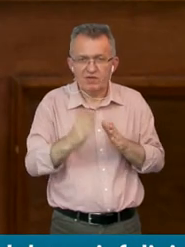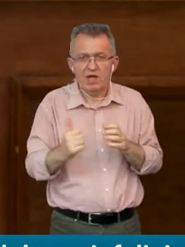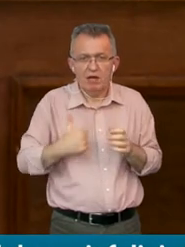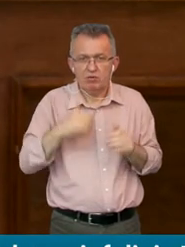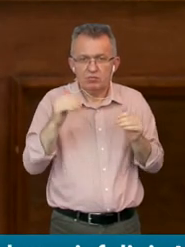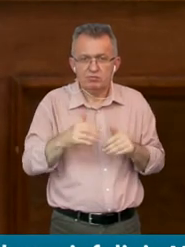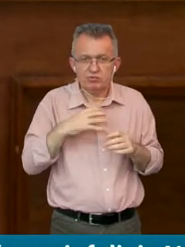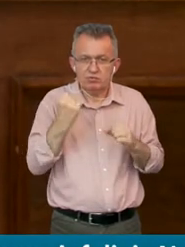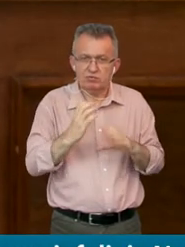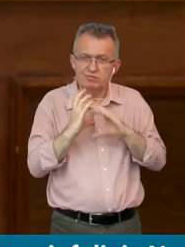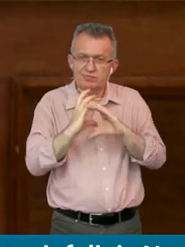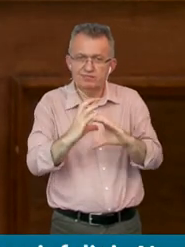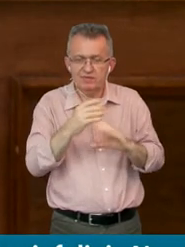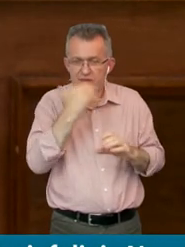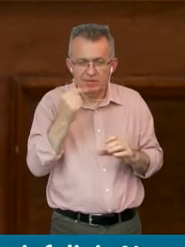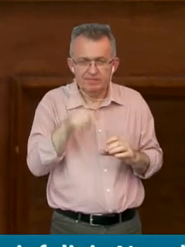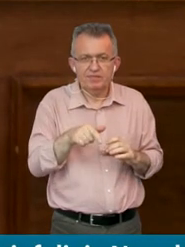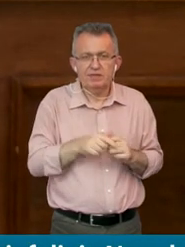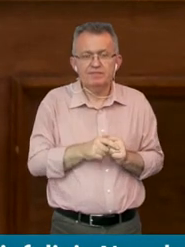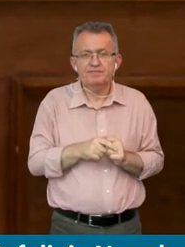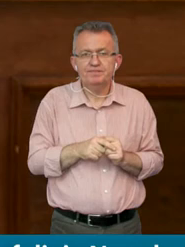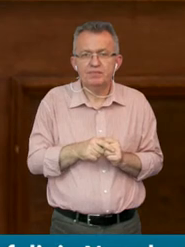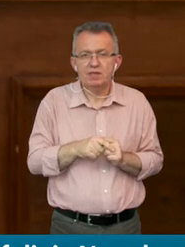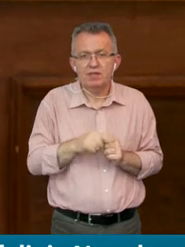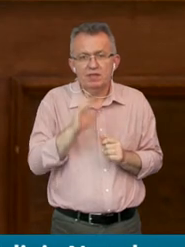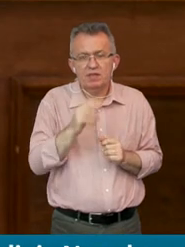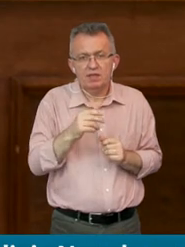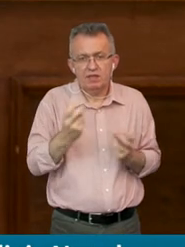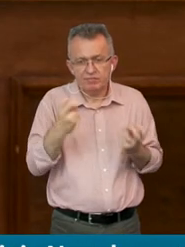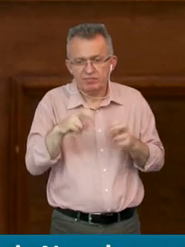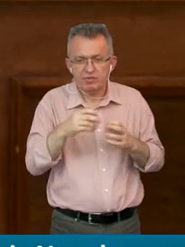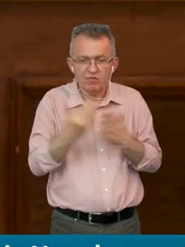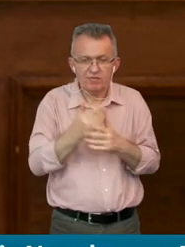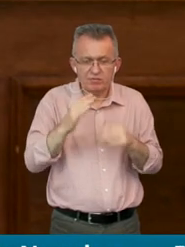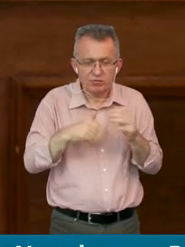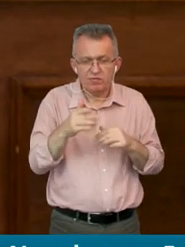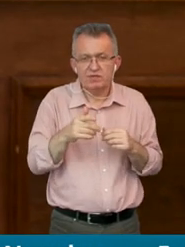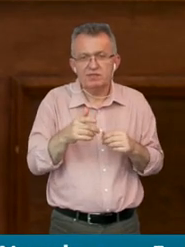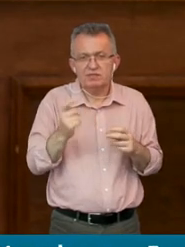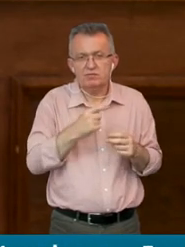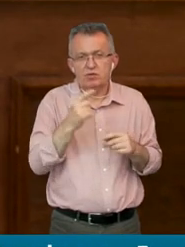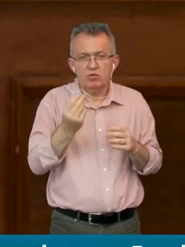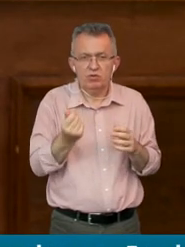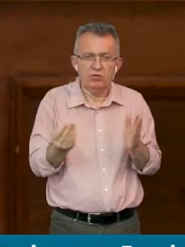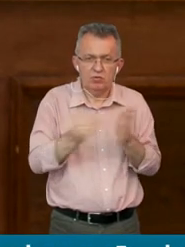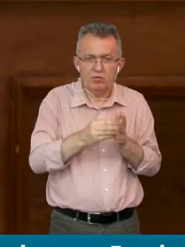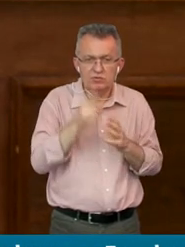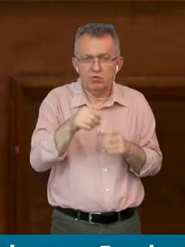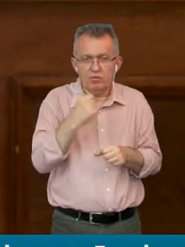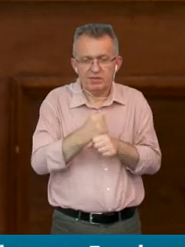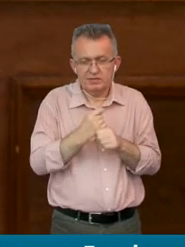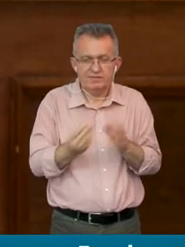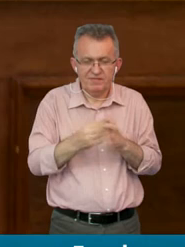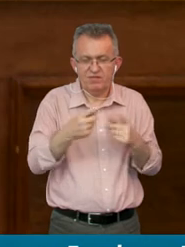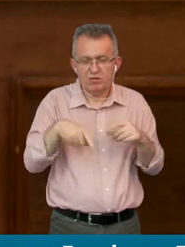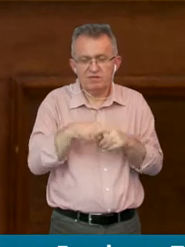niego więcej nie wracali. Pewne tematy wyszły w trakcie inwestycji, trzeba było po prostu dołożyć tą pracę wykonawcy,